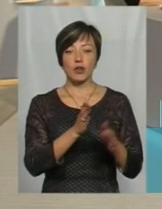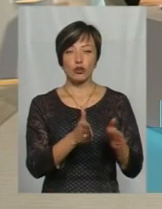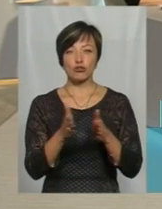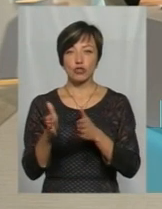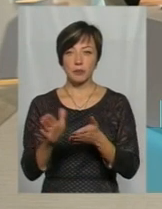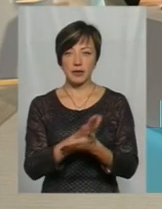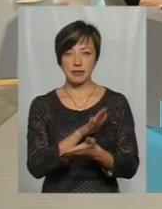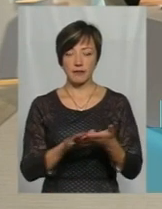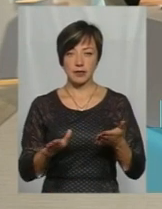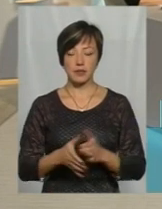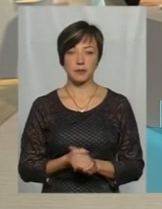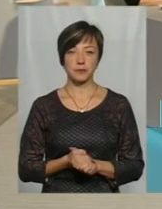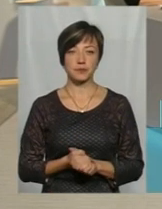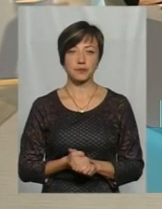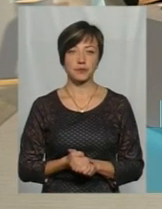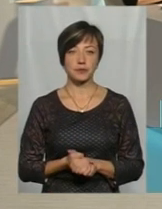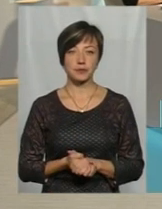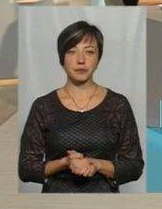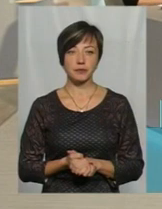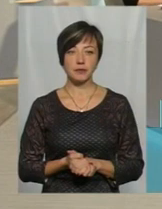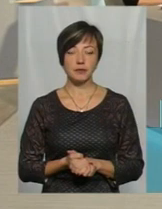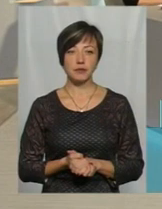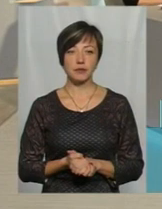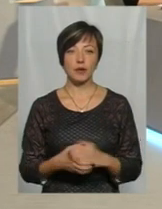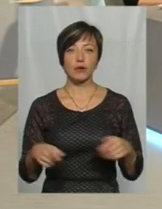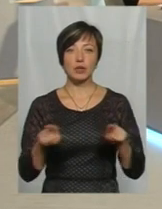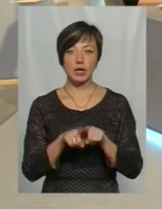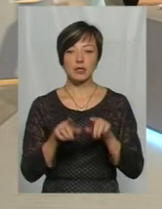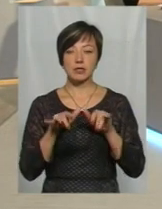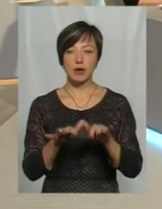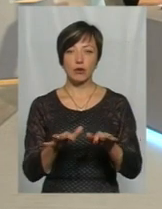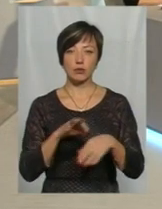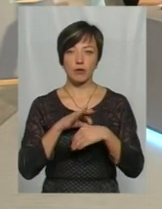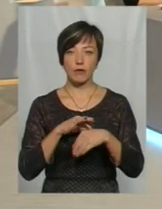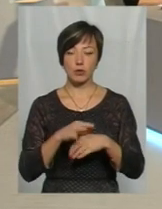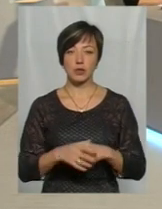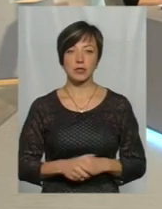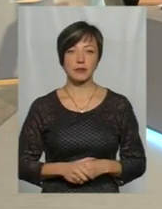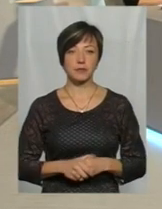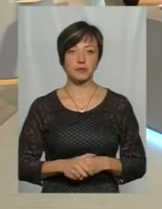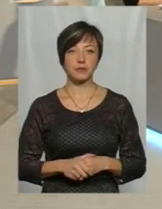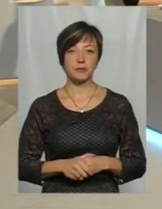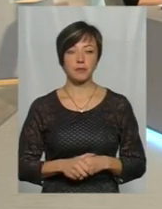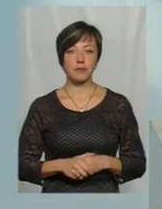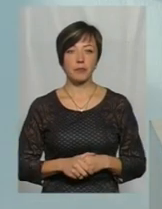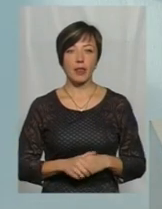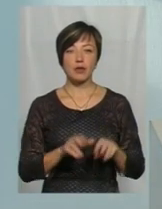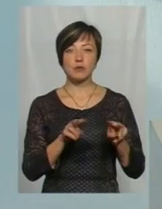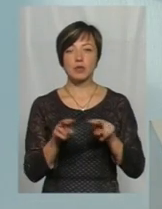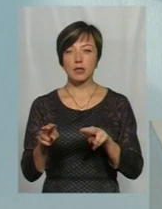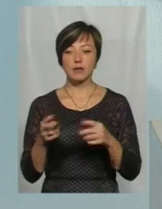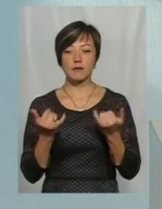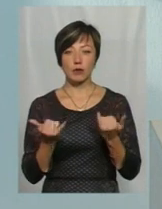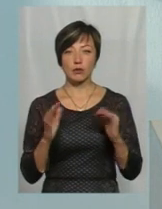режим дезінфекційний. Ну, власне кажучи, отакі заходи проводяться протиепідемічні. Спостереження в